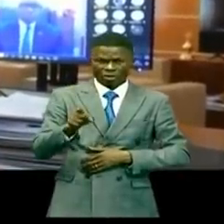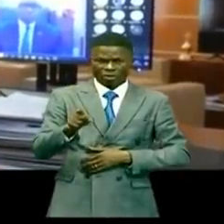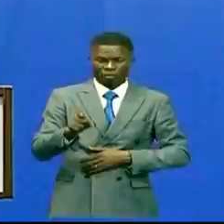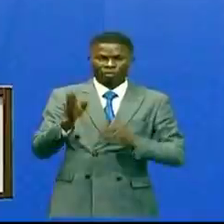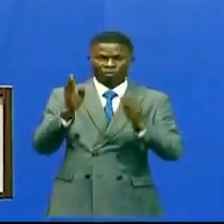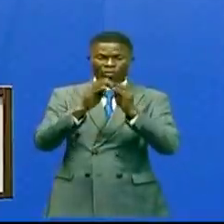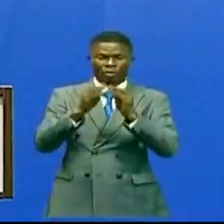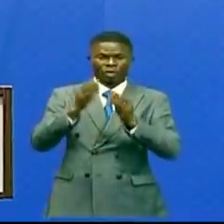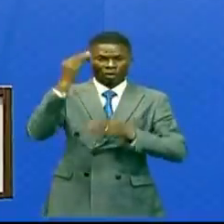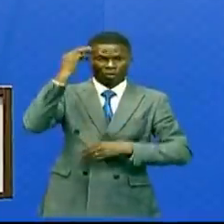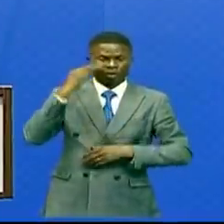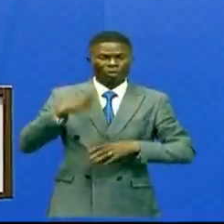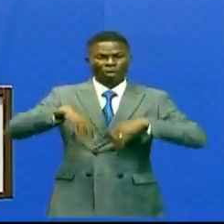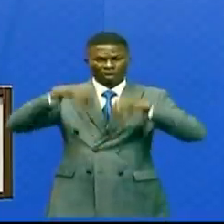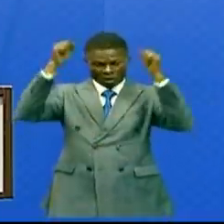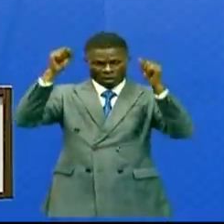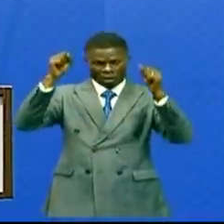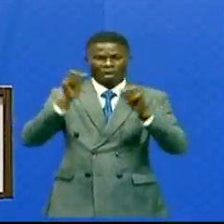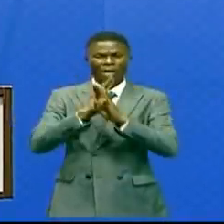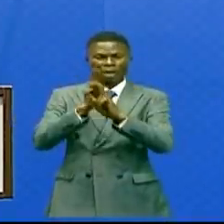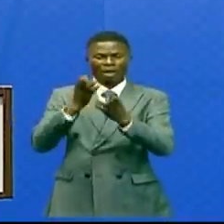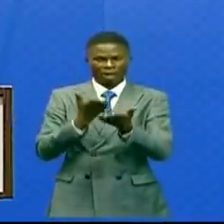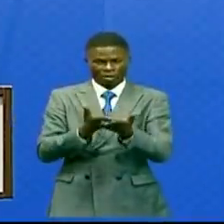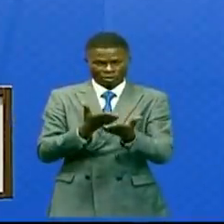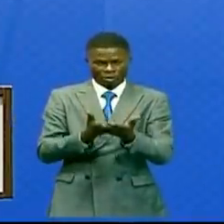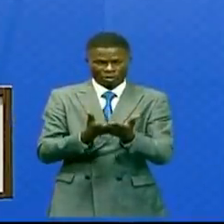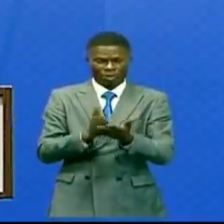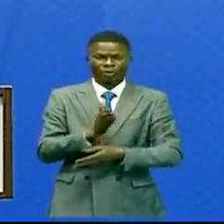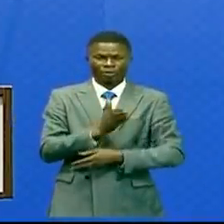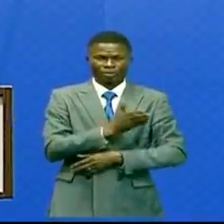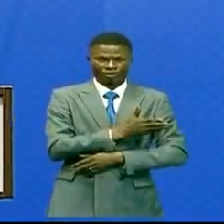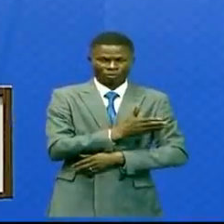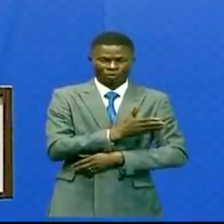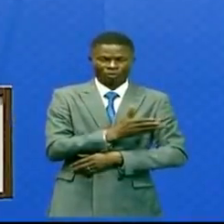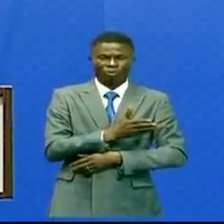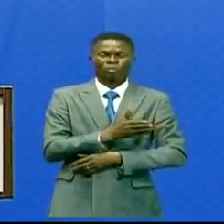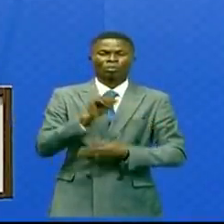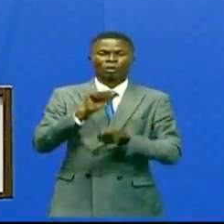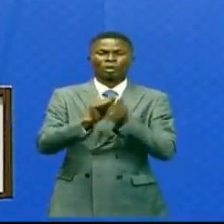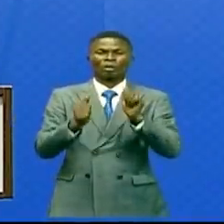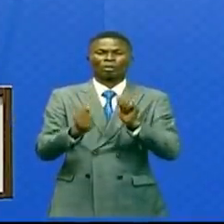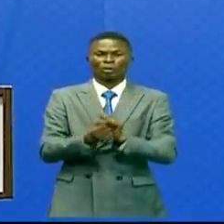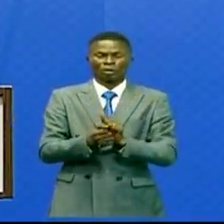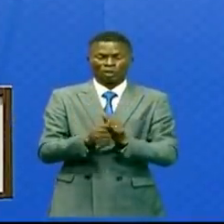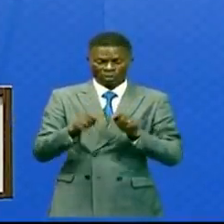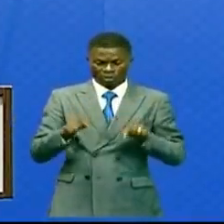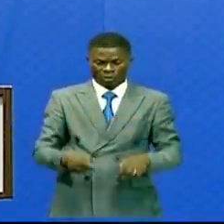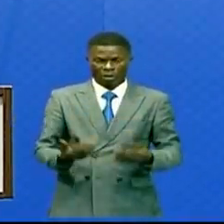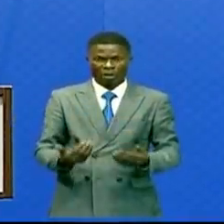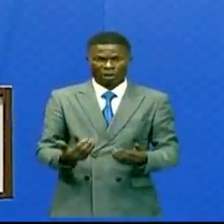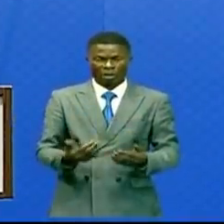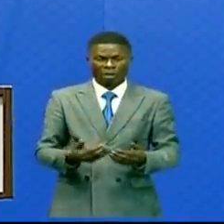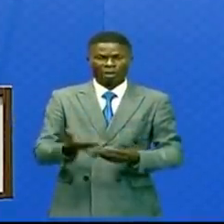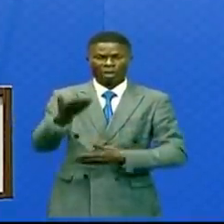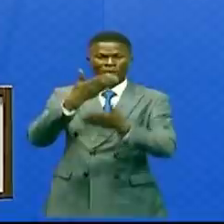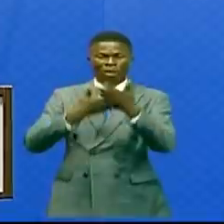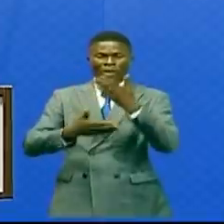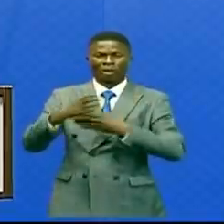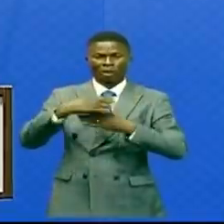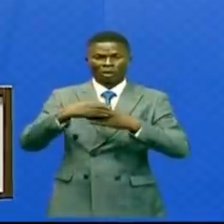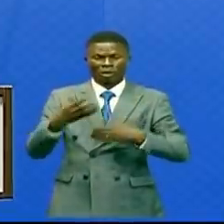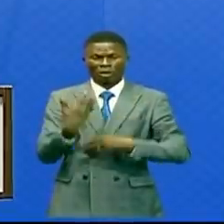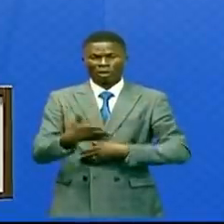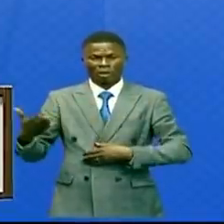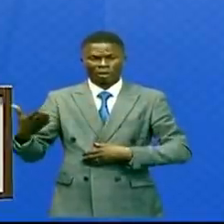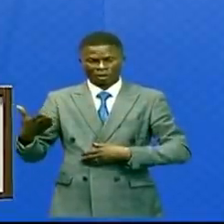Conseil des ministres a pris acte de ces rapports. Évolution de la situation récente sur les marchés d'échange et celui de biens